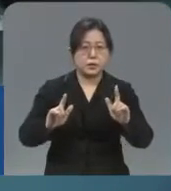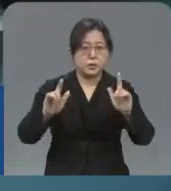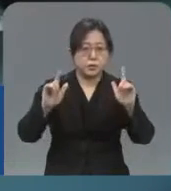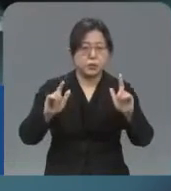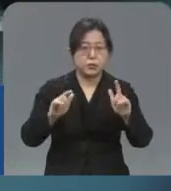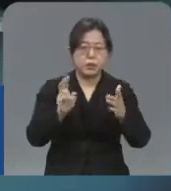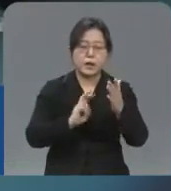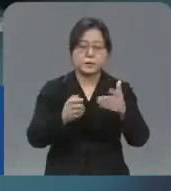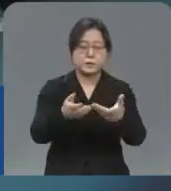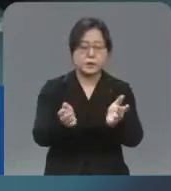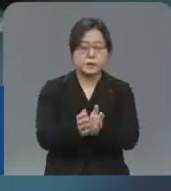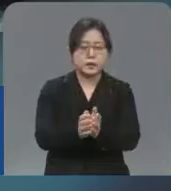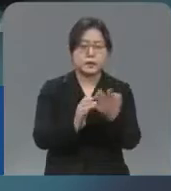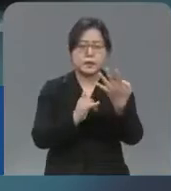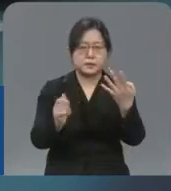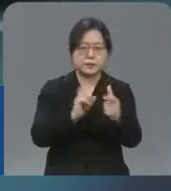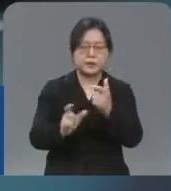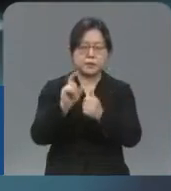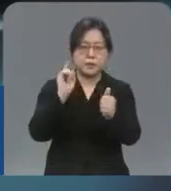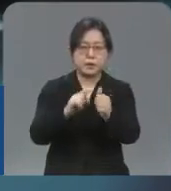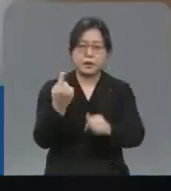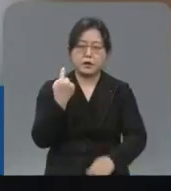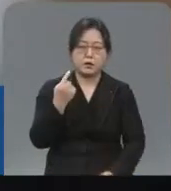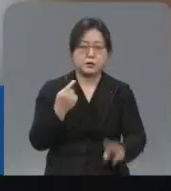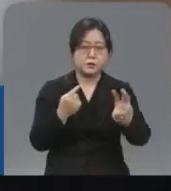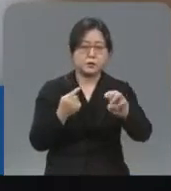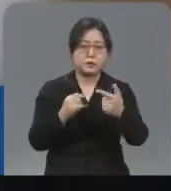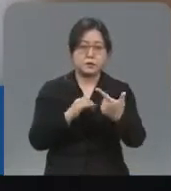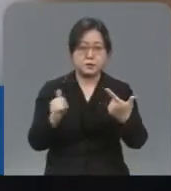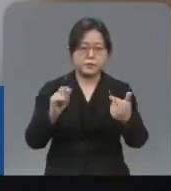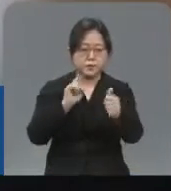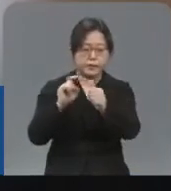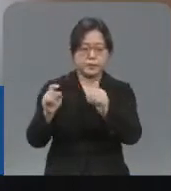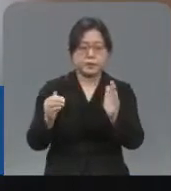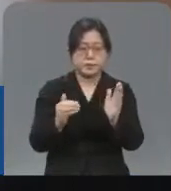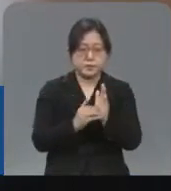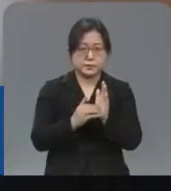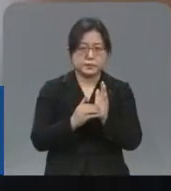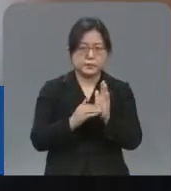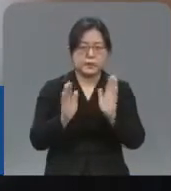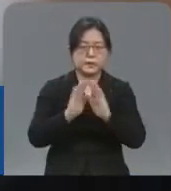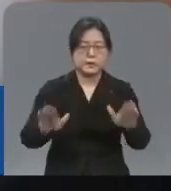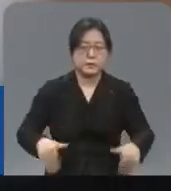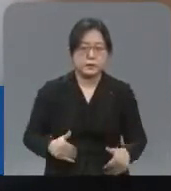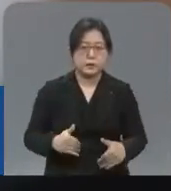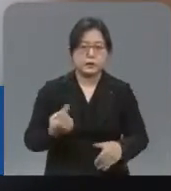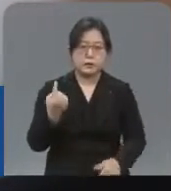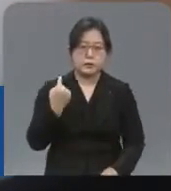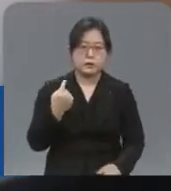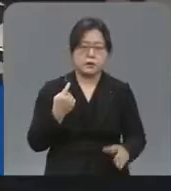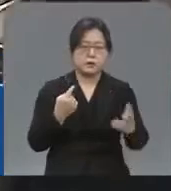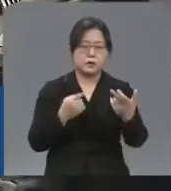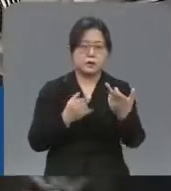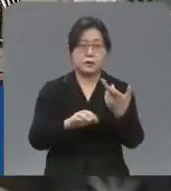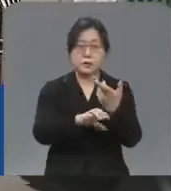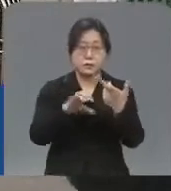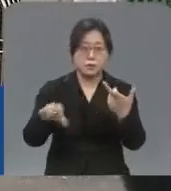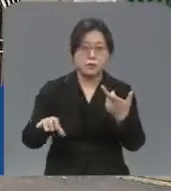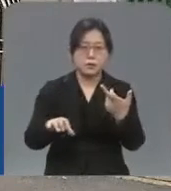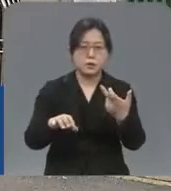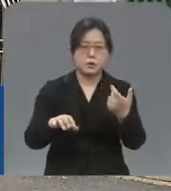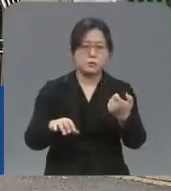관련해서 4명이 추가로 확진되는 등 어제 36명이 확진 판정을 받았고, 전남은 어제 17개